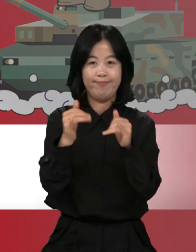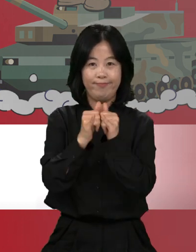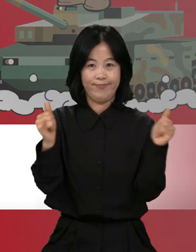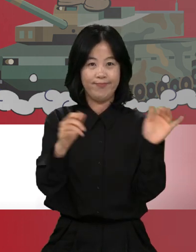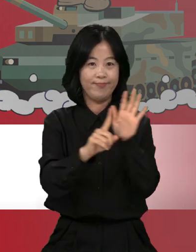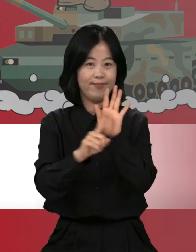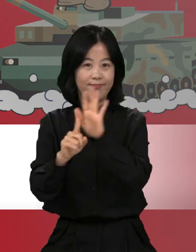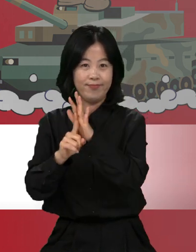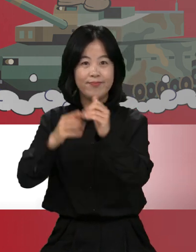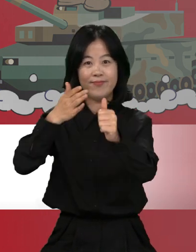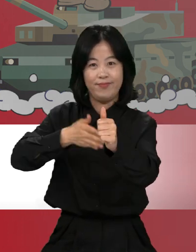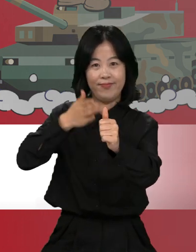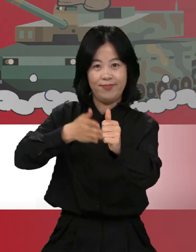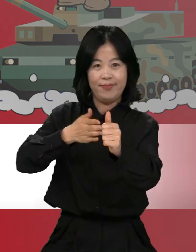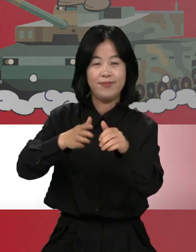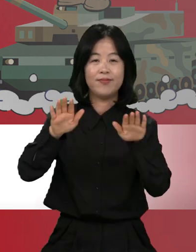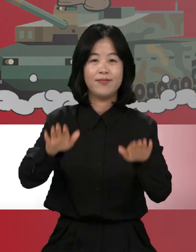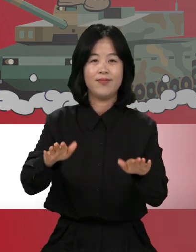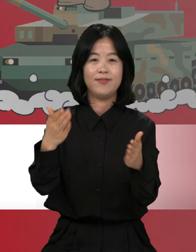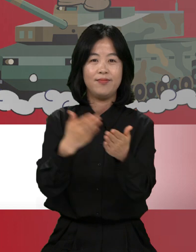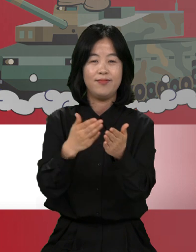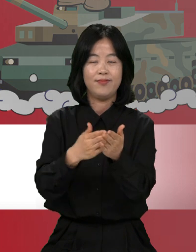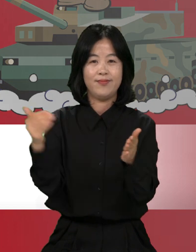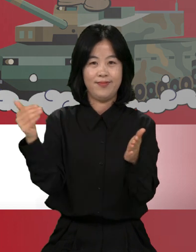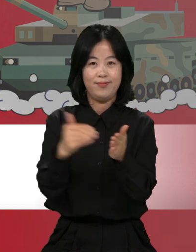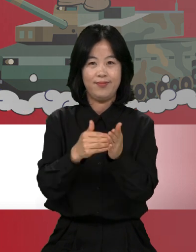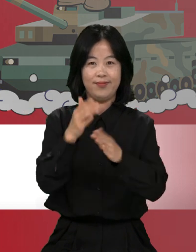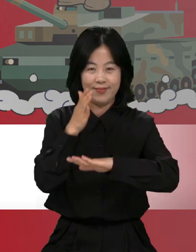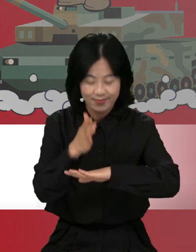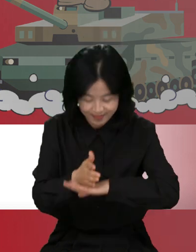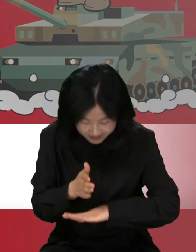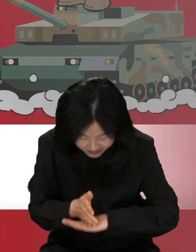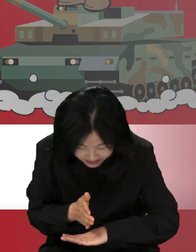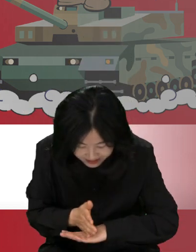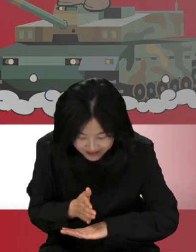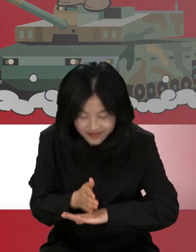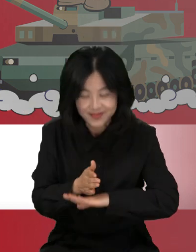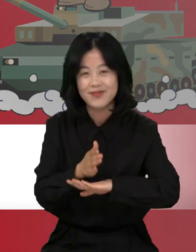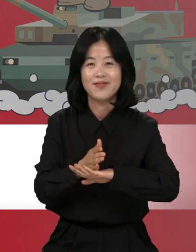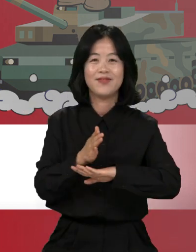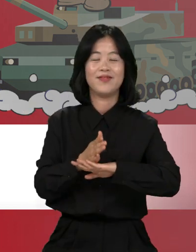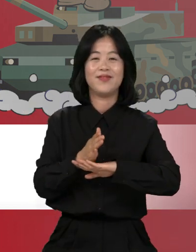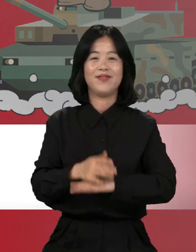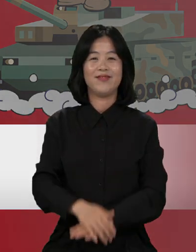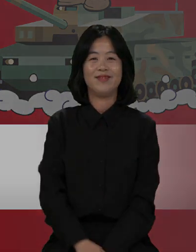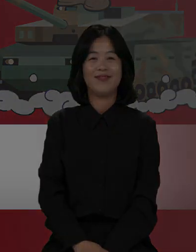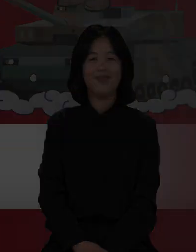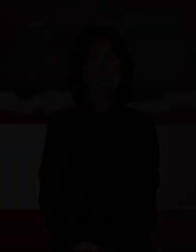좋겠습니다. 이번 주 준비한 소식은 여기까지입니다. 시청해주신 여러분 고맙습니다.